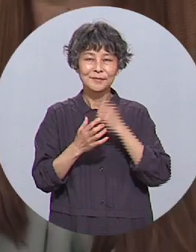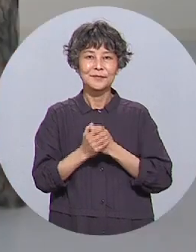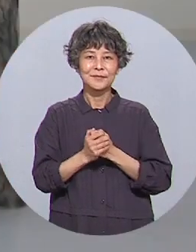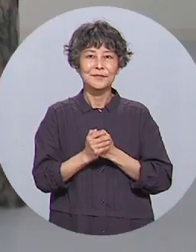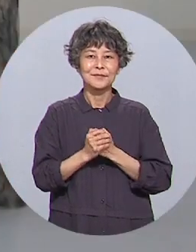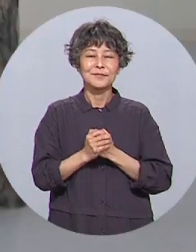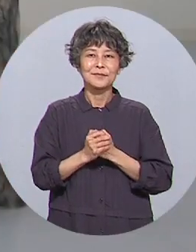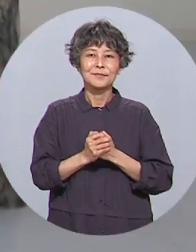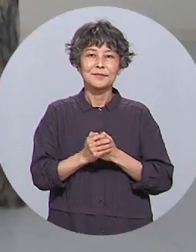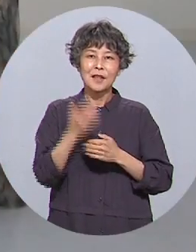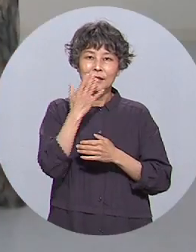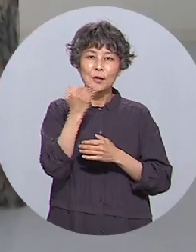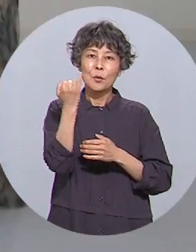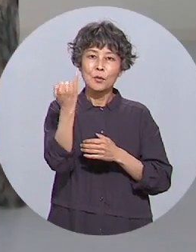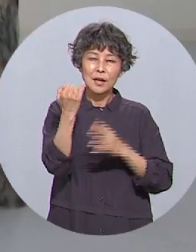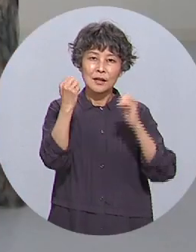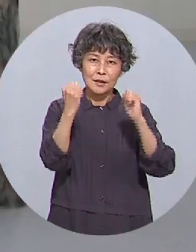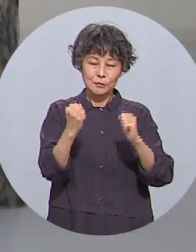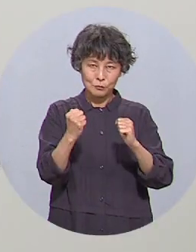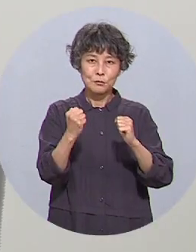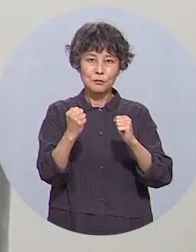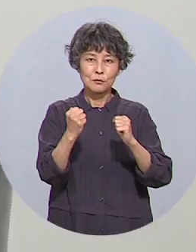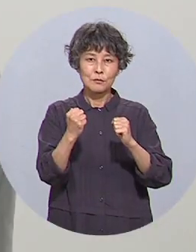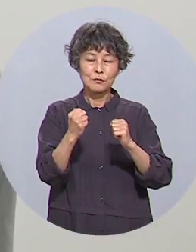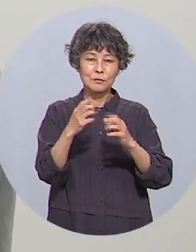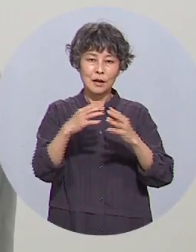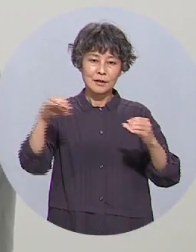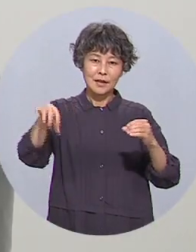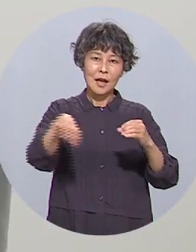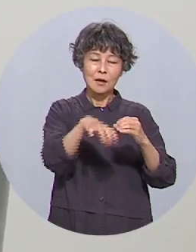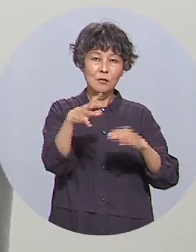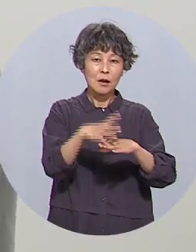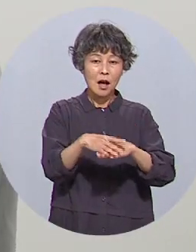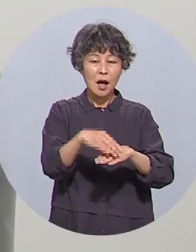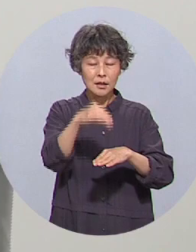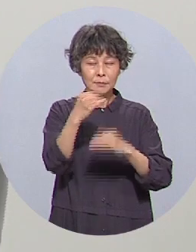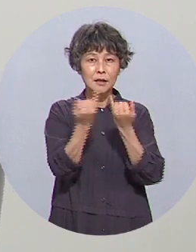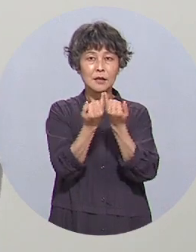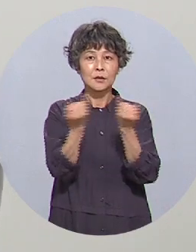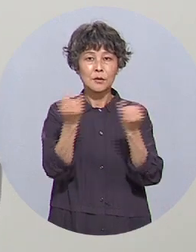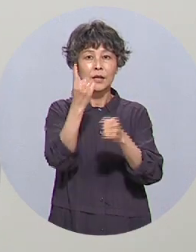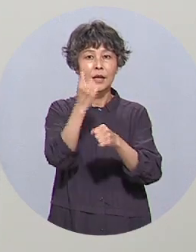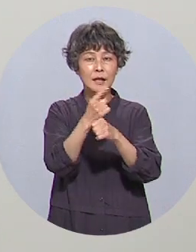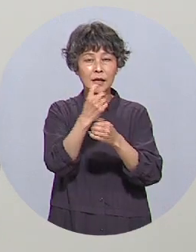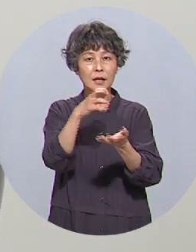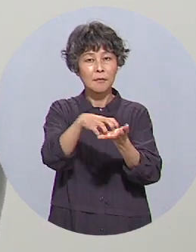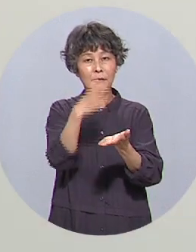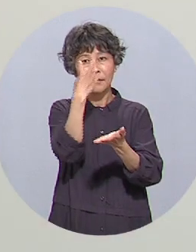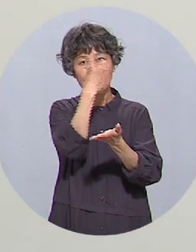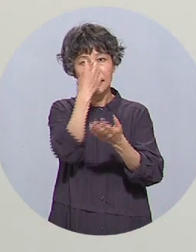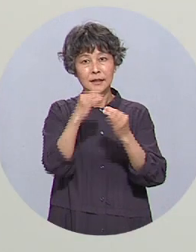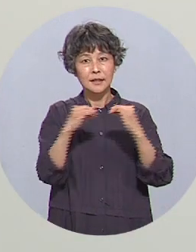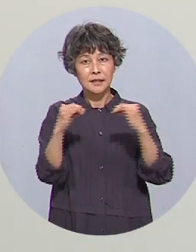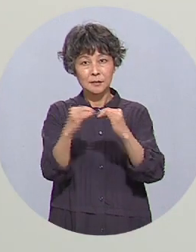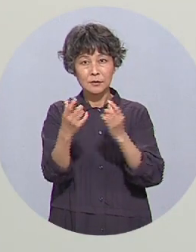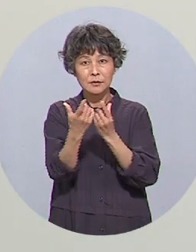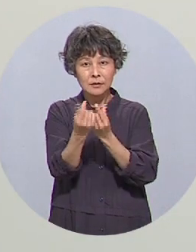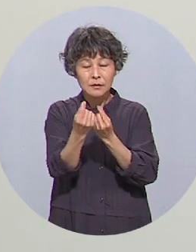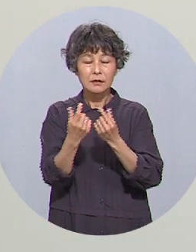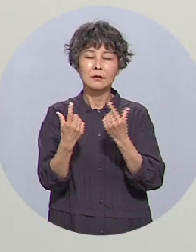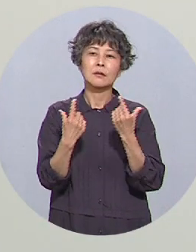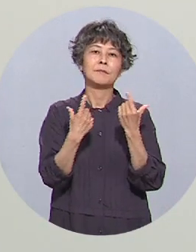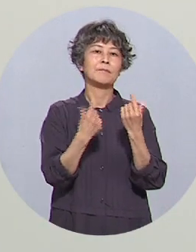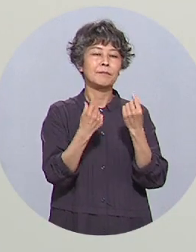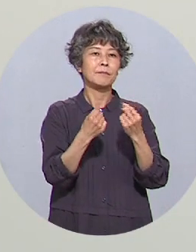ども、はい、佐藤さんが所属するのは全国初の女性だけの鑑識チームですよね。 はい、その通りです